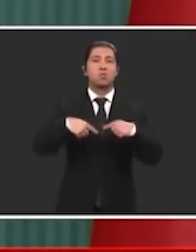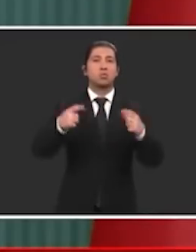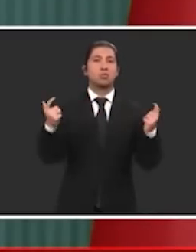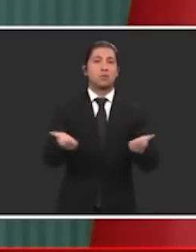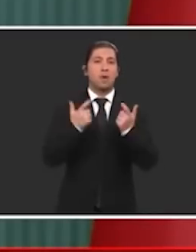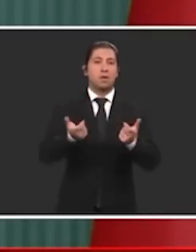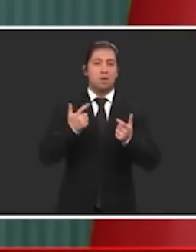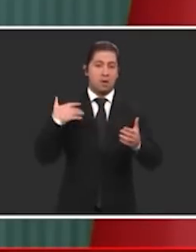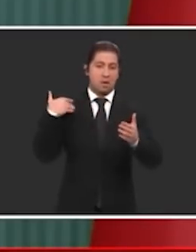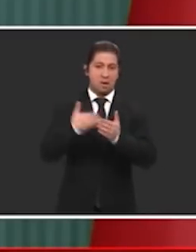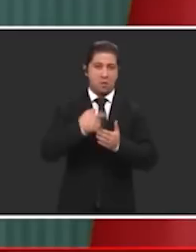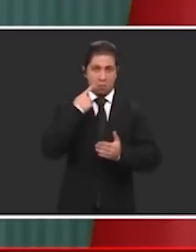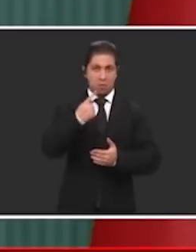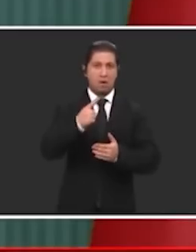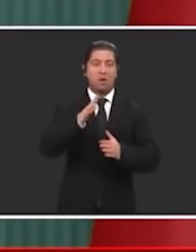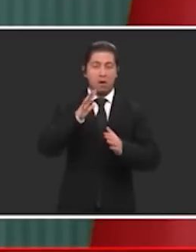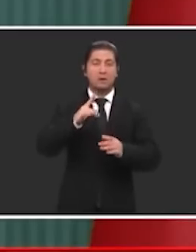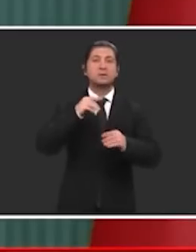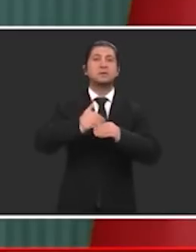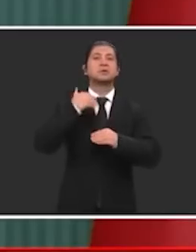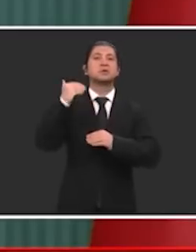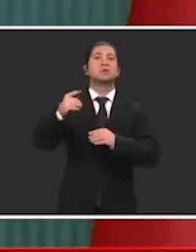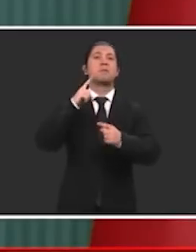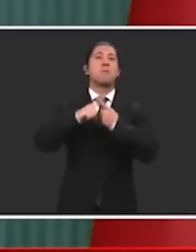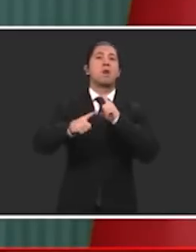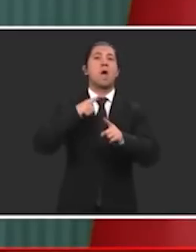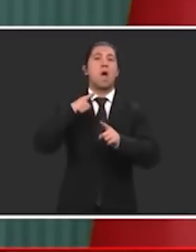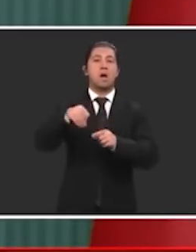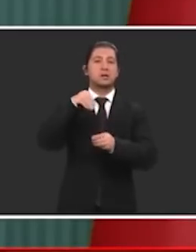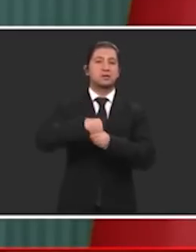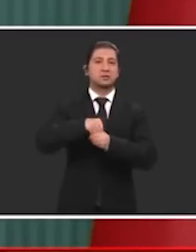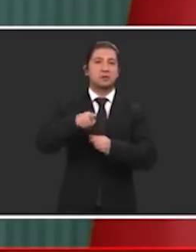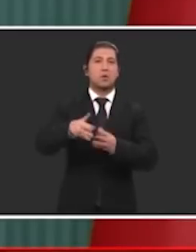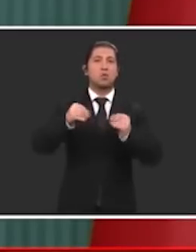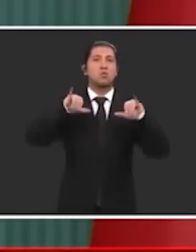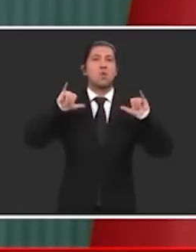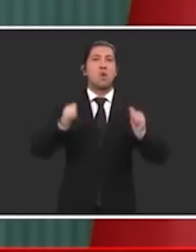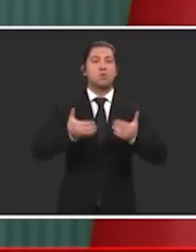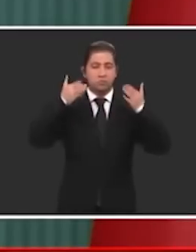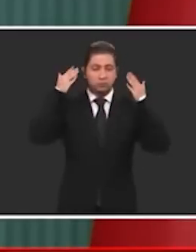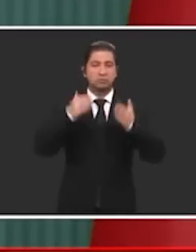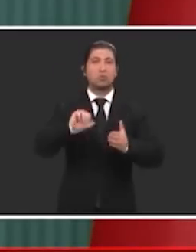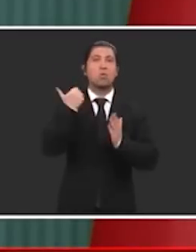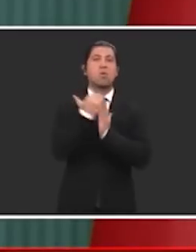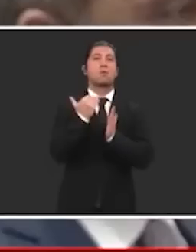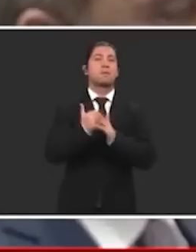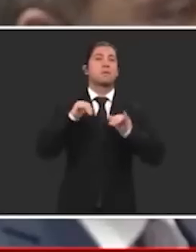yana özellikle dış politika kulvarında yoğun bir gündemimiz